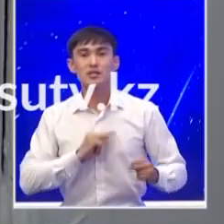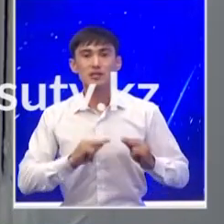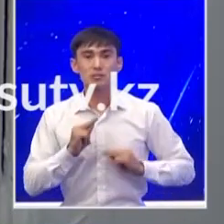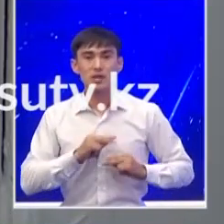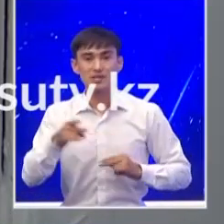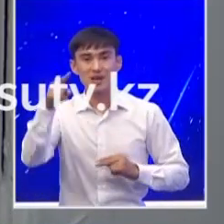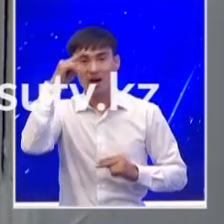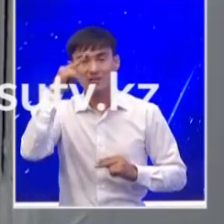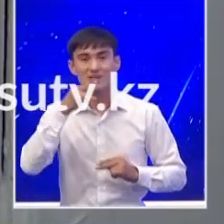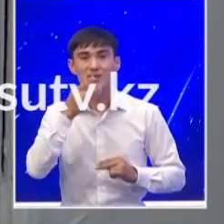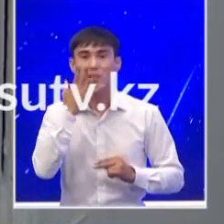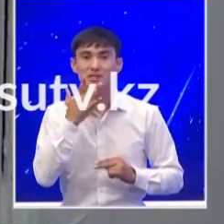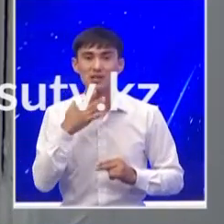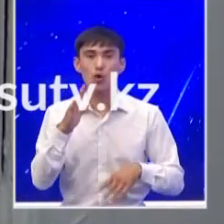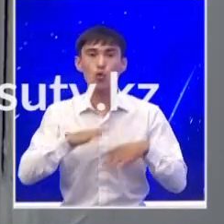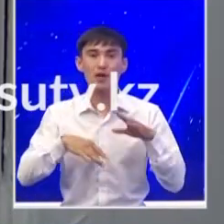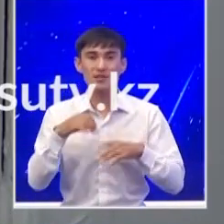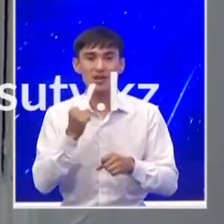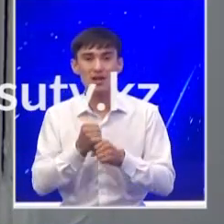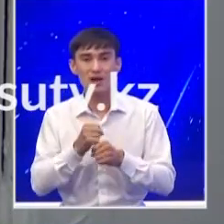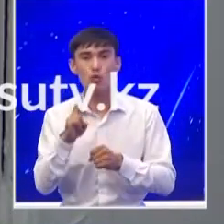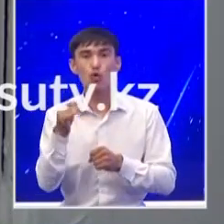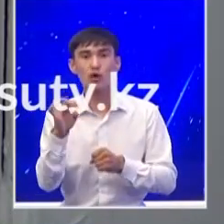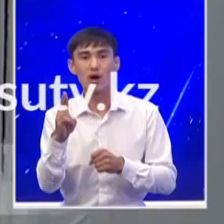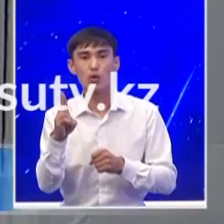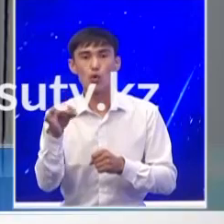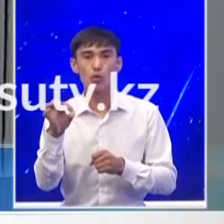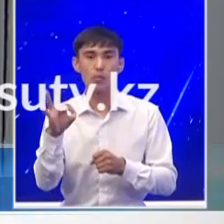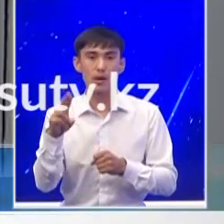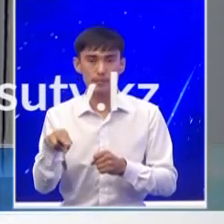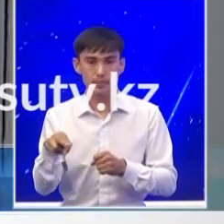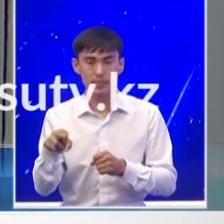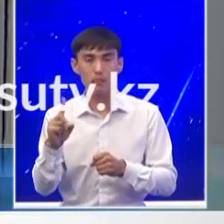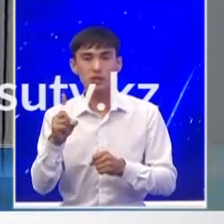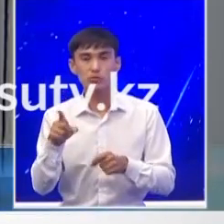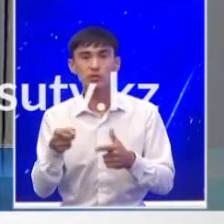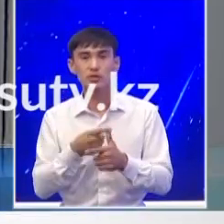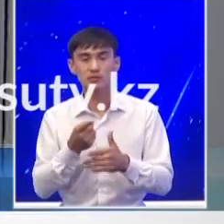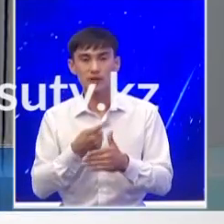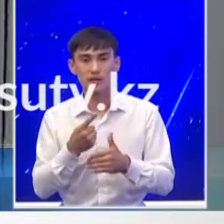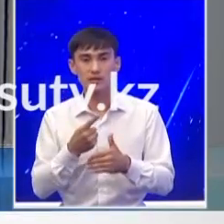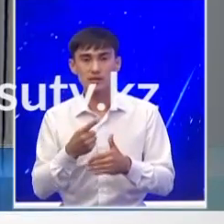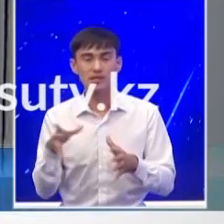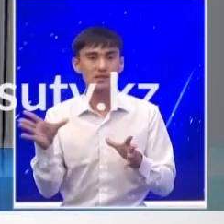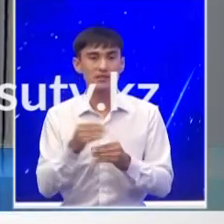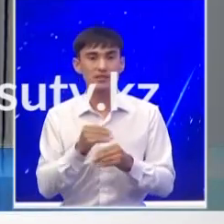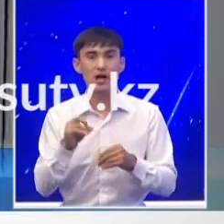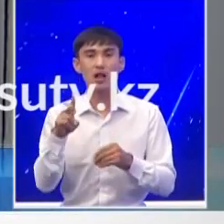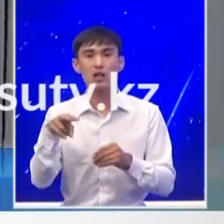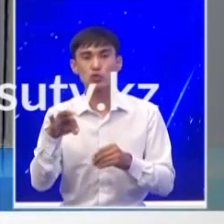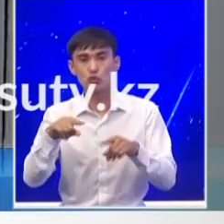национальным рукоделием, которое называется кракорпе. Почему называется кракорпе? Со всех